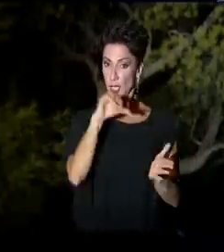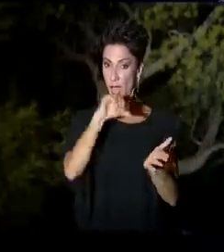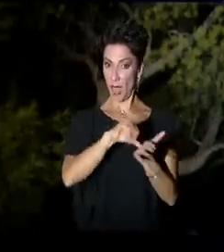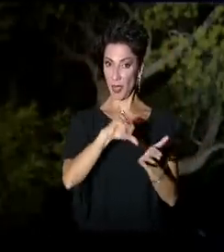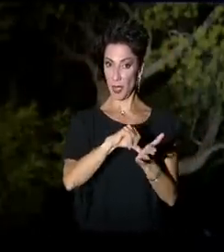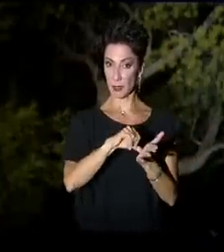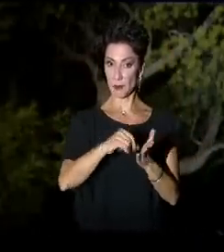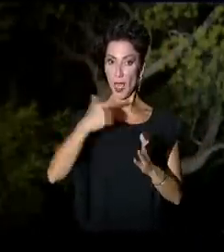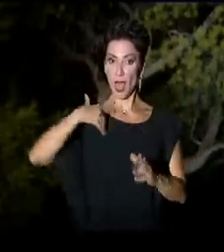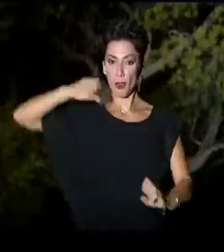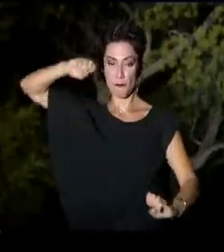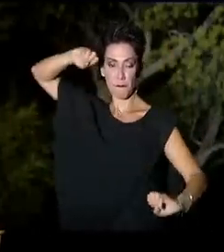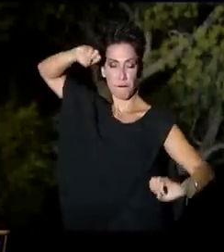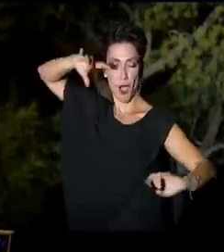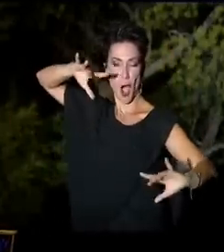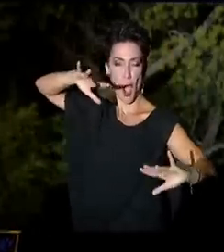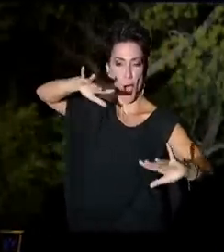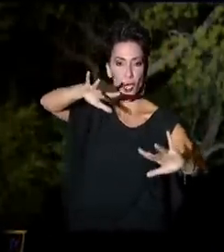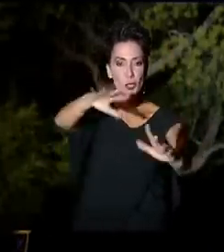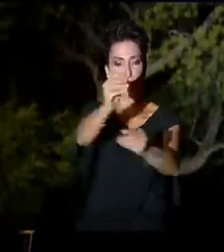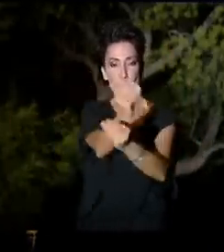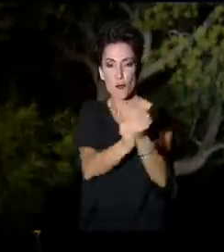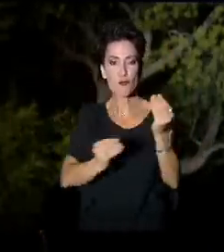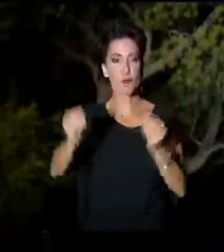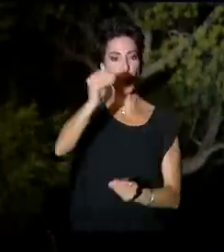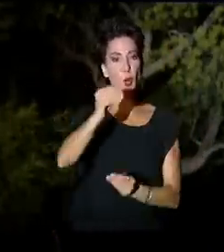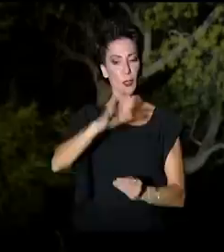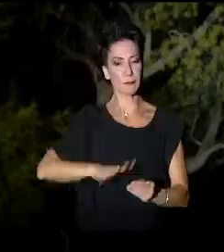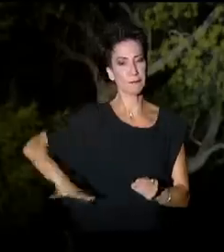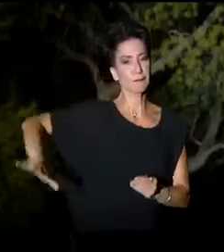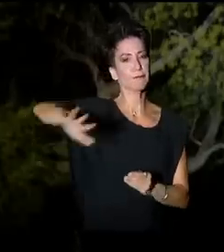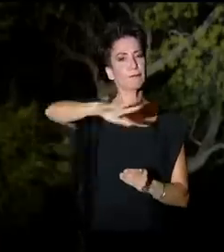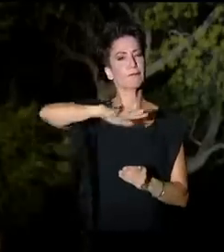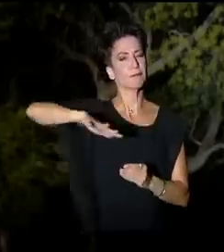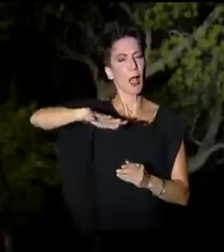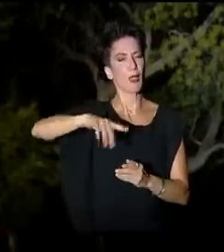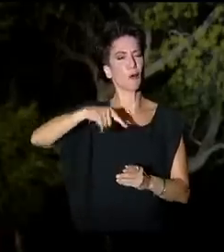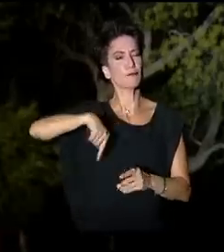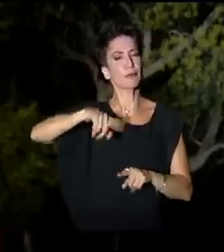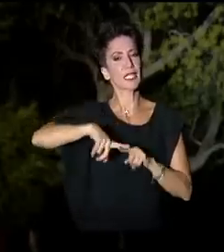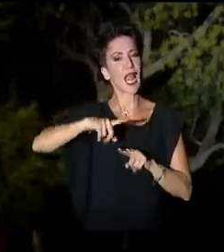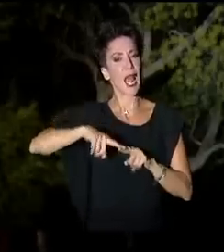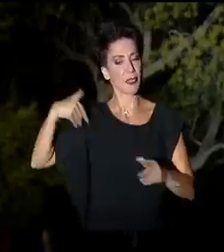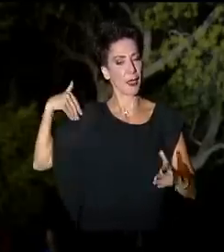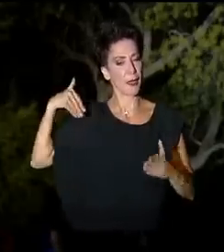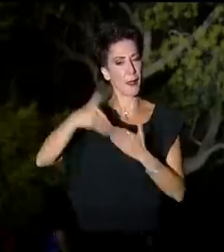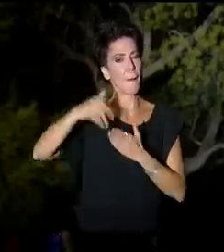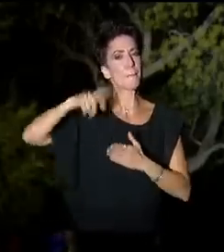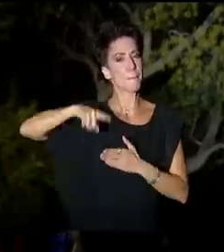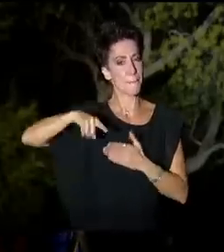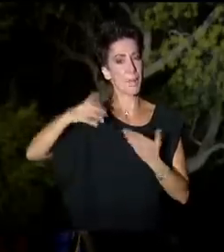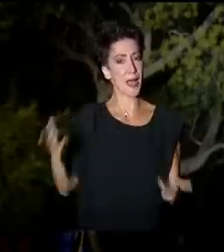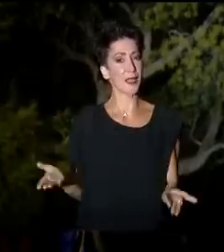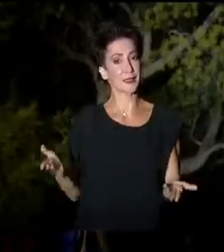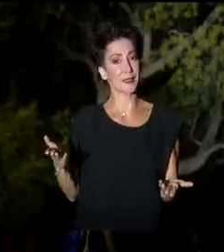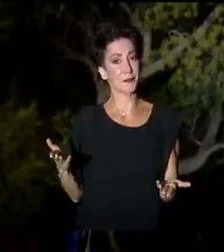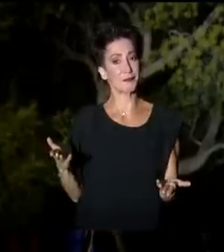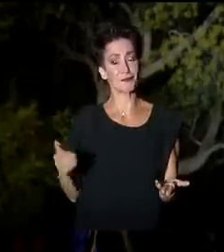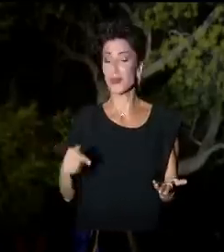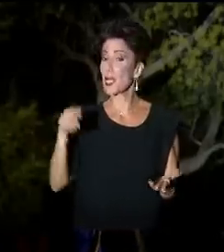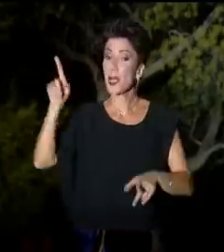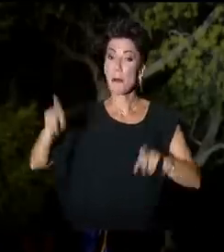φως στις μέρες μας, καθώς κάποιοι αμφισβητούν το πολίτευμα του